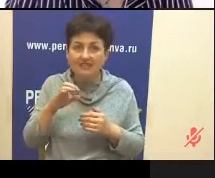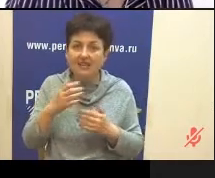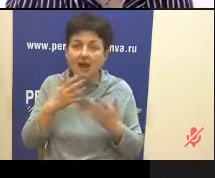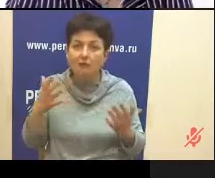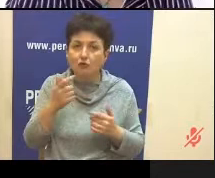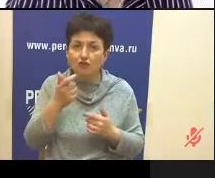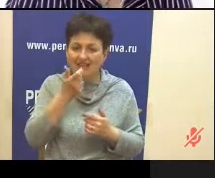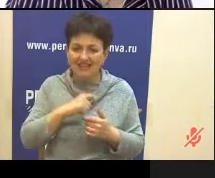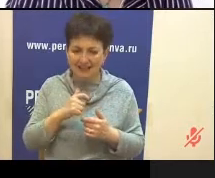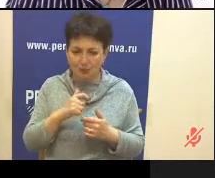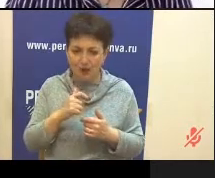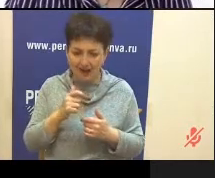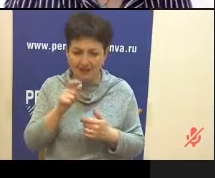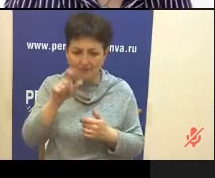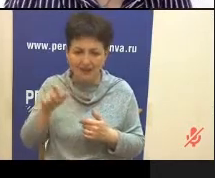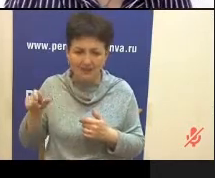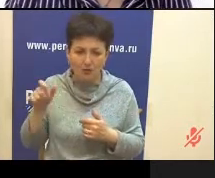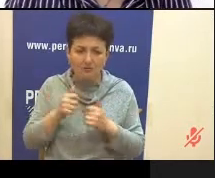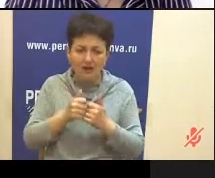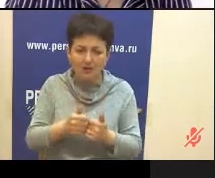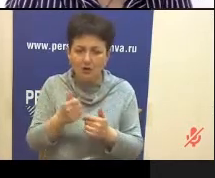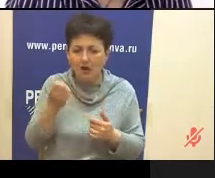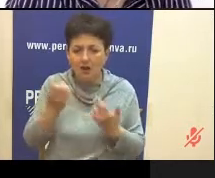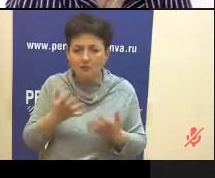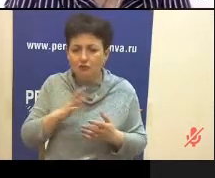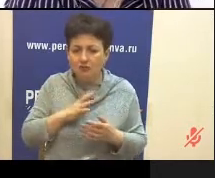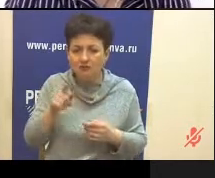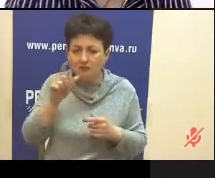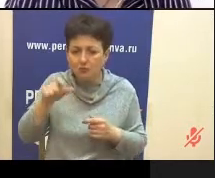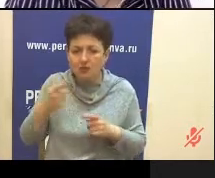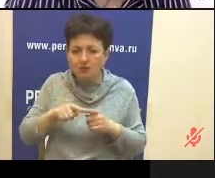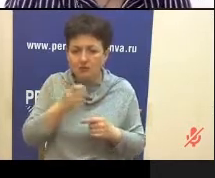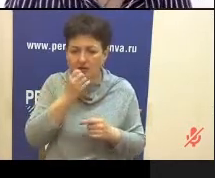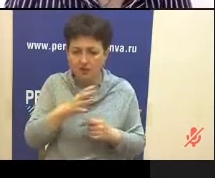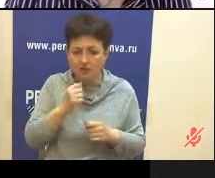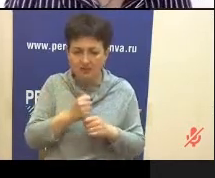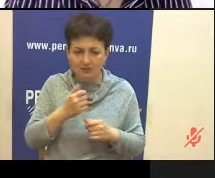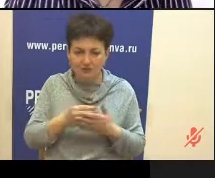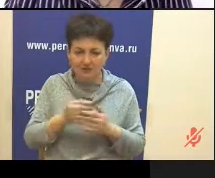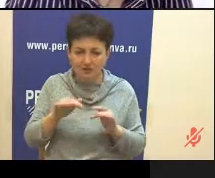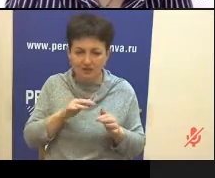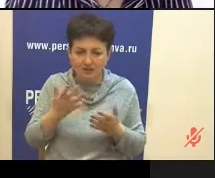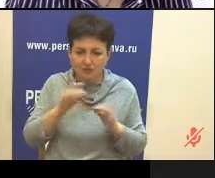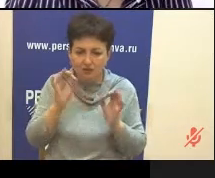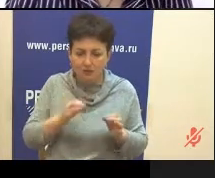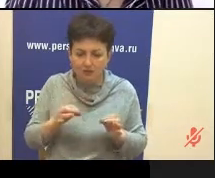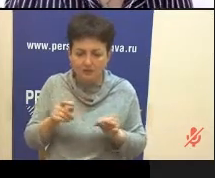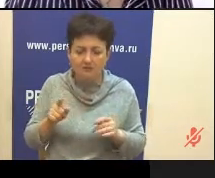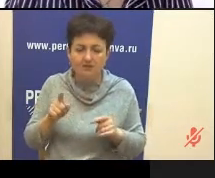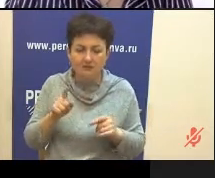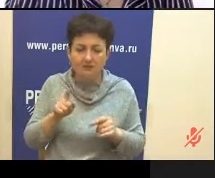больше интеллектуальные партнерства. Это могут быть люди, которые просто хорошо делают свое дело и делают это каким-то